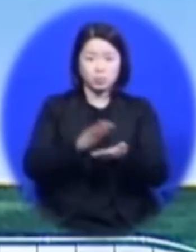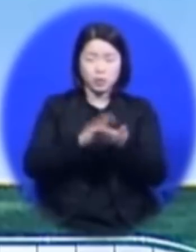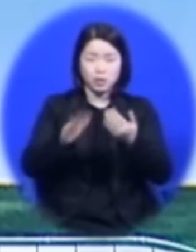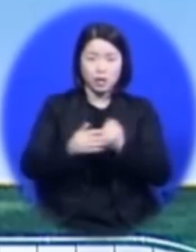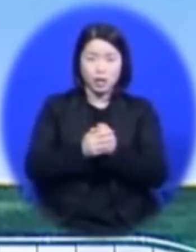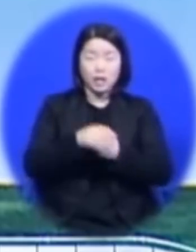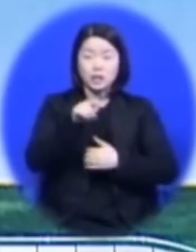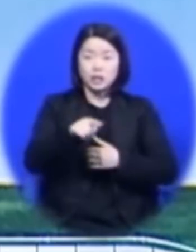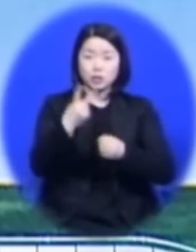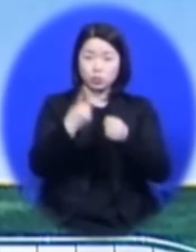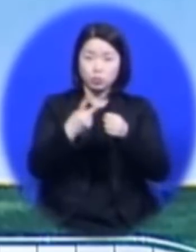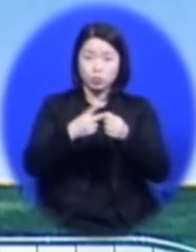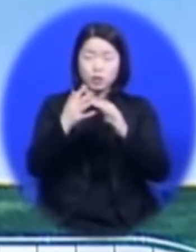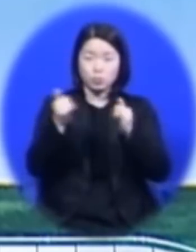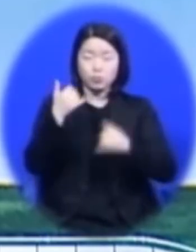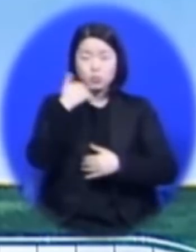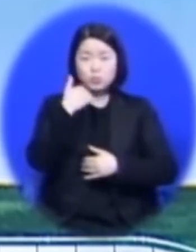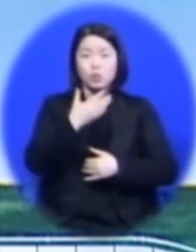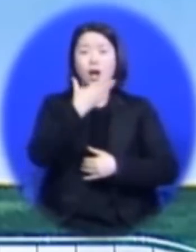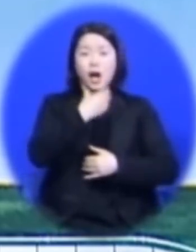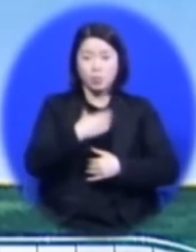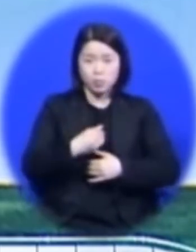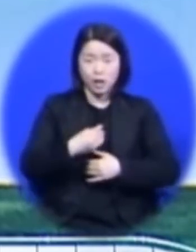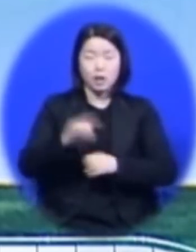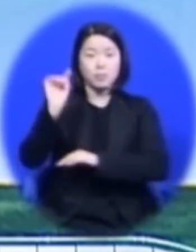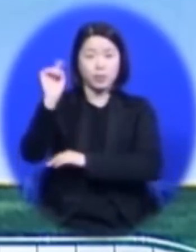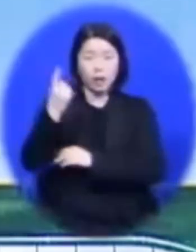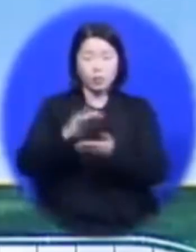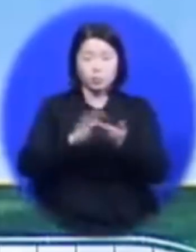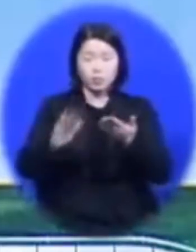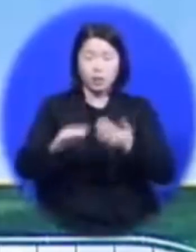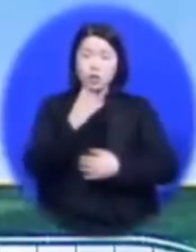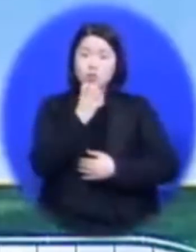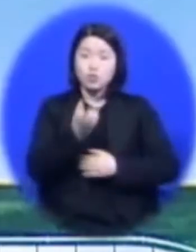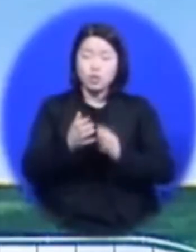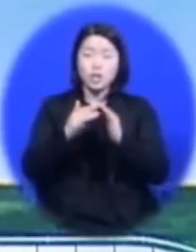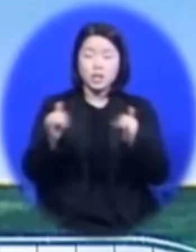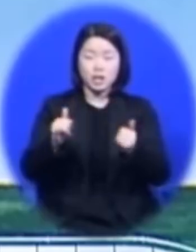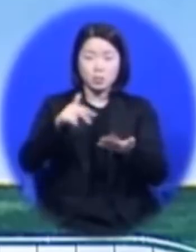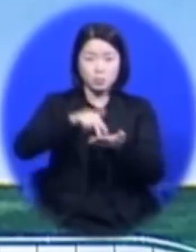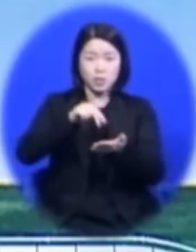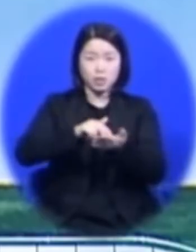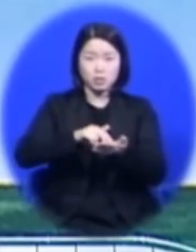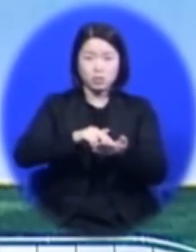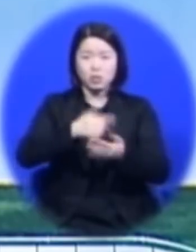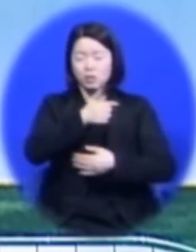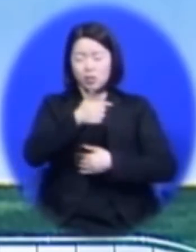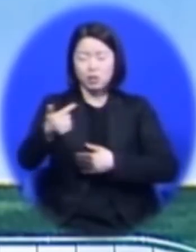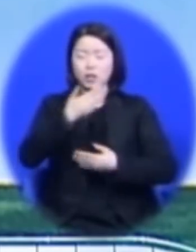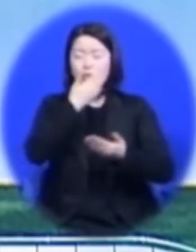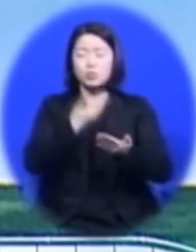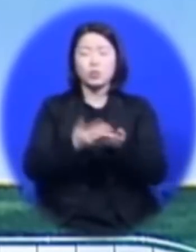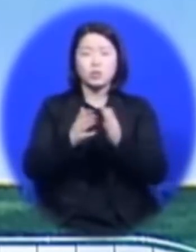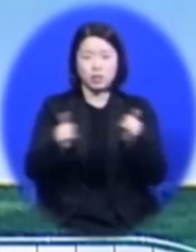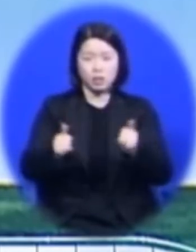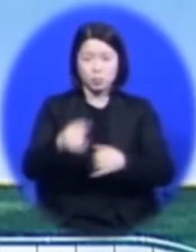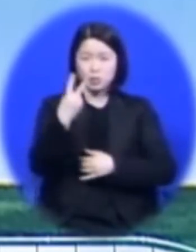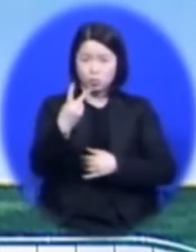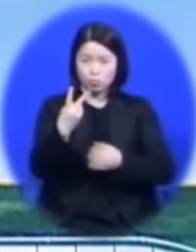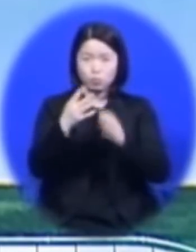아브라함 그리고 다윗이 입니다 유대인들에게 썬 대단해 중요한 사람 근데 이 두 사람 다 아